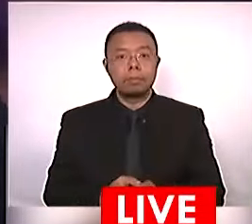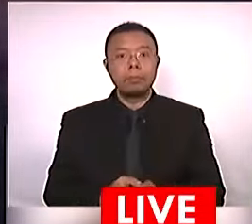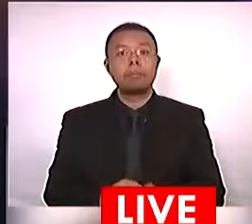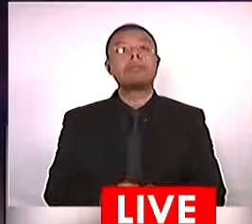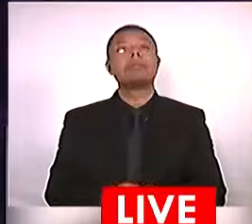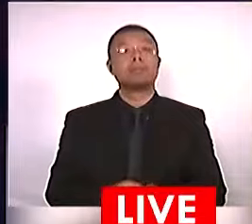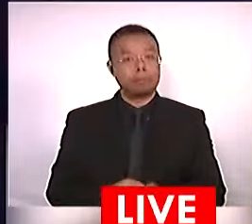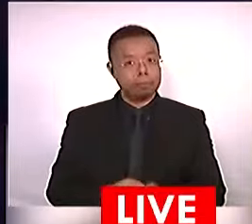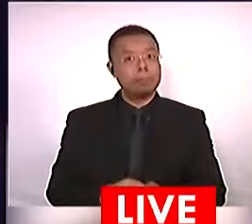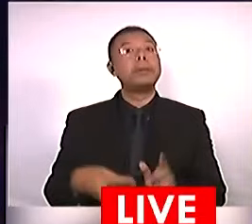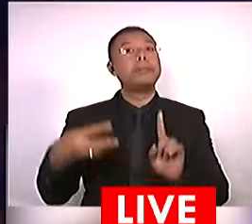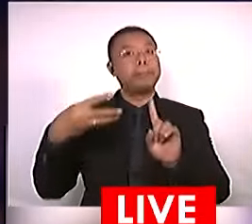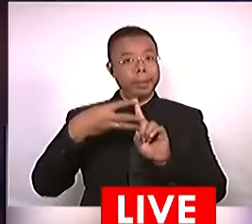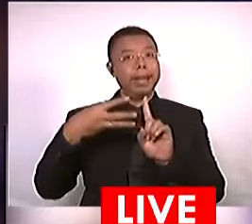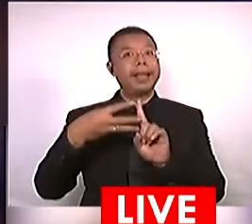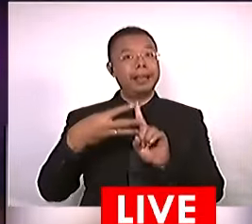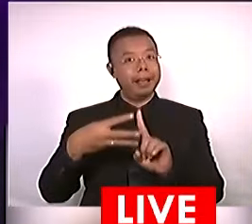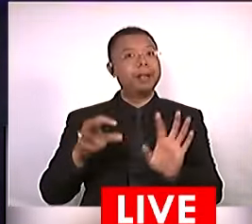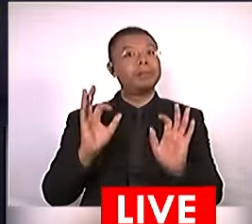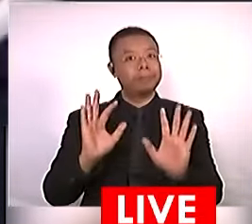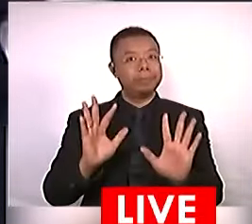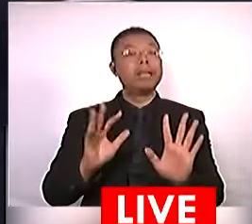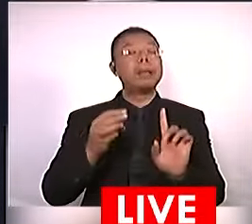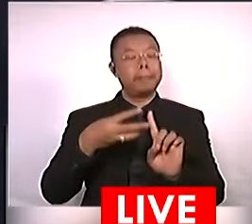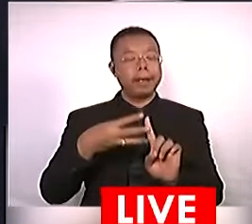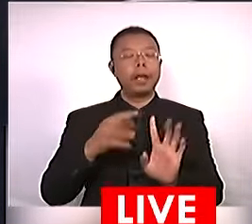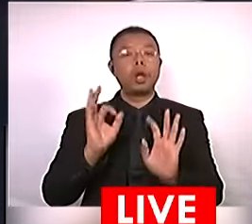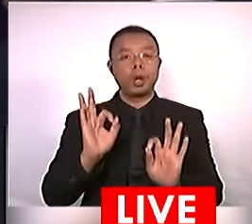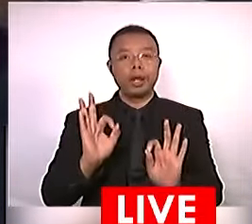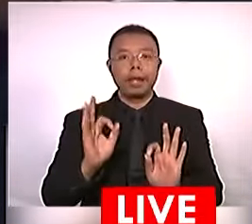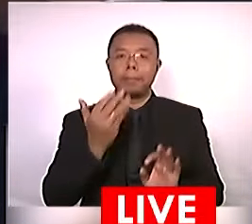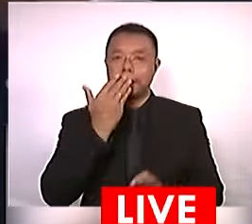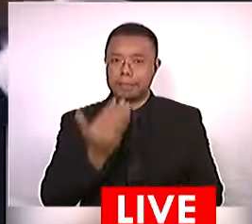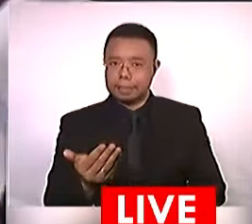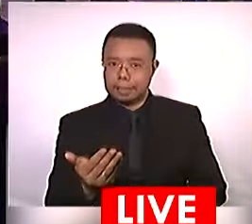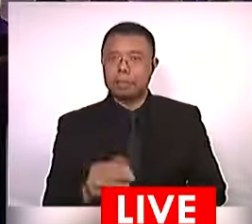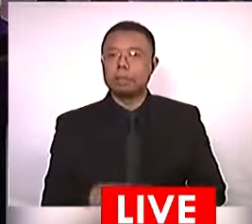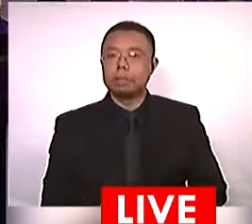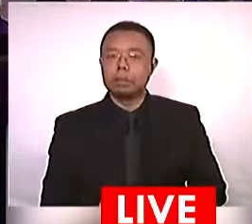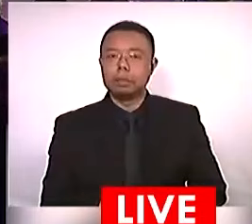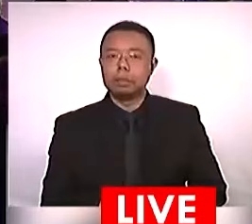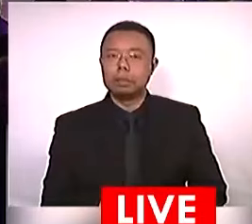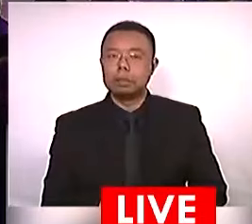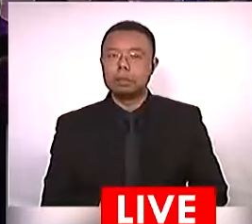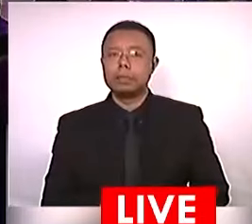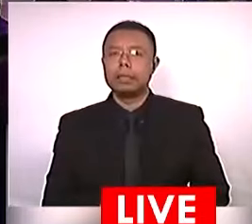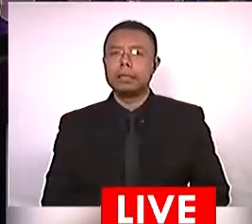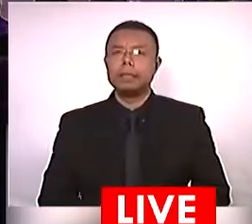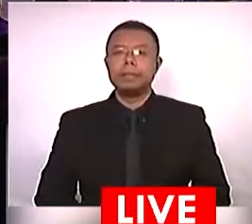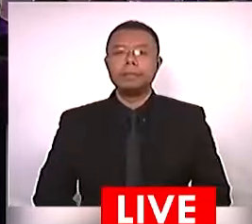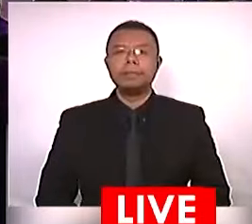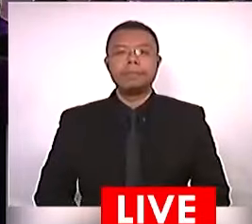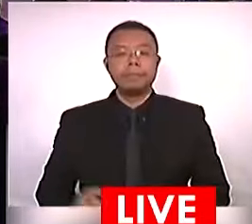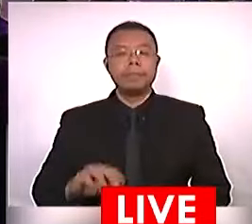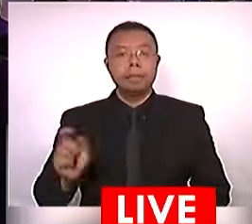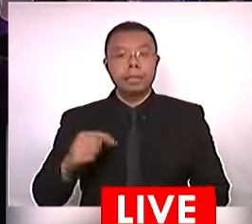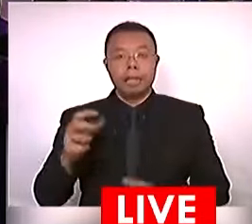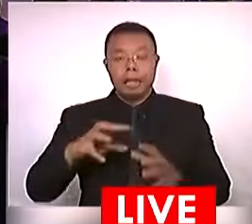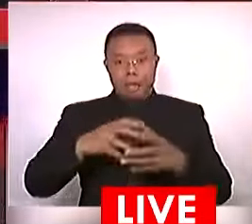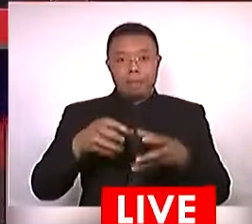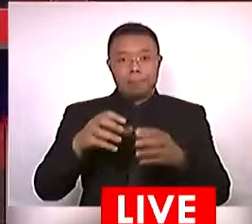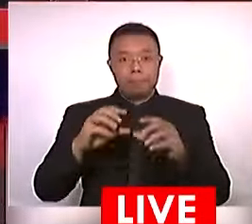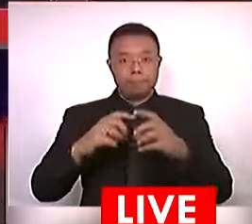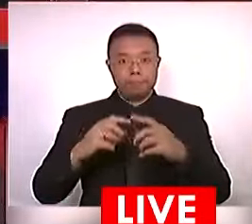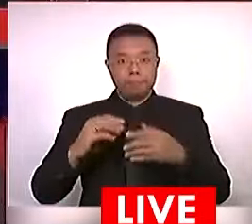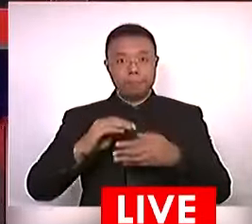muncul B Ya baik terima kasih kita akan ambil dan buka